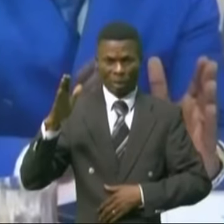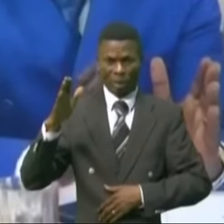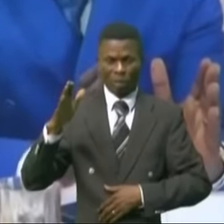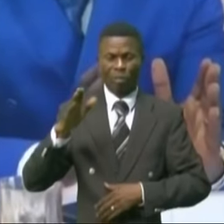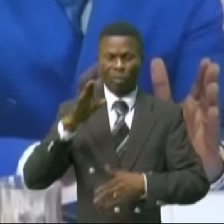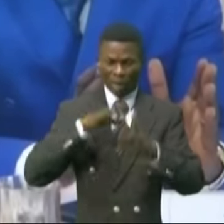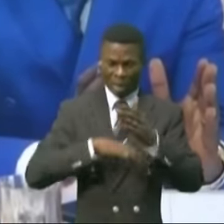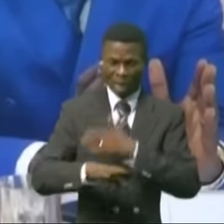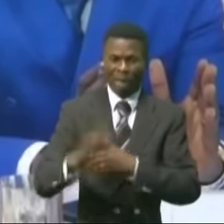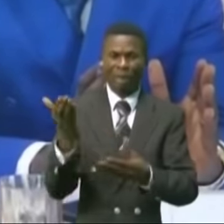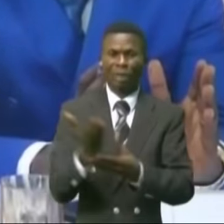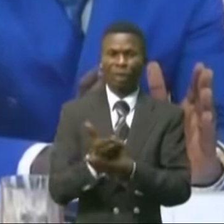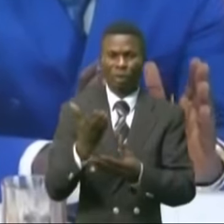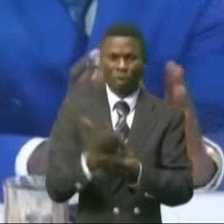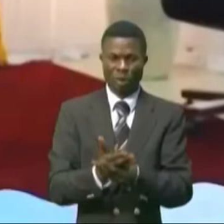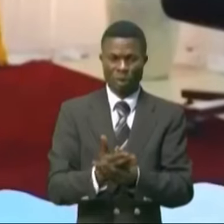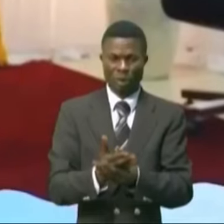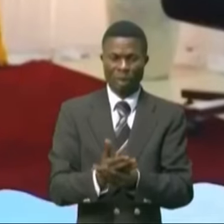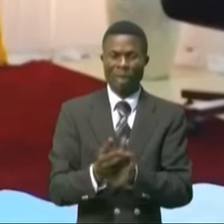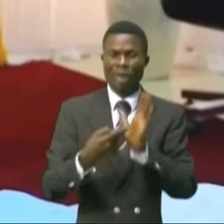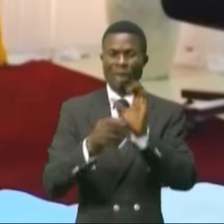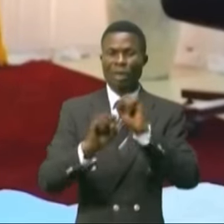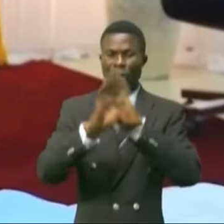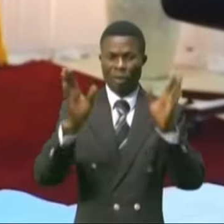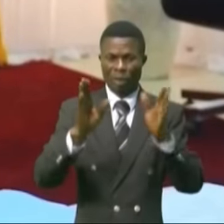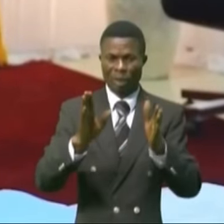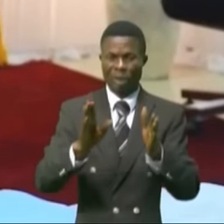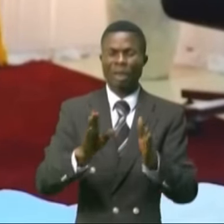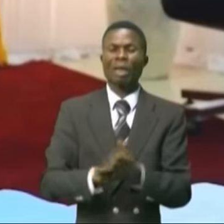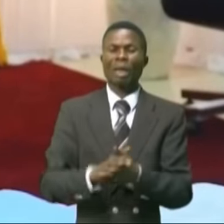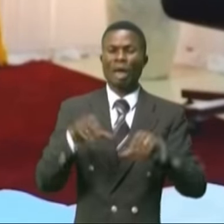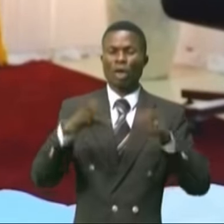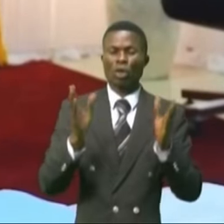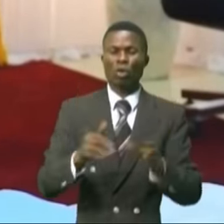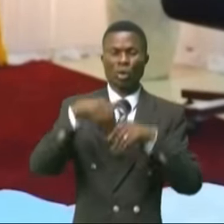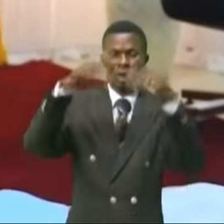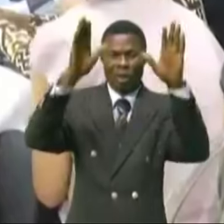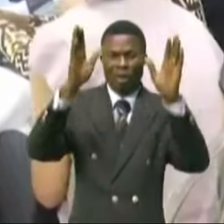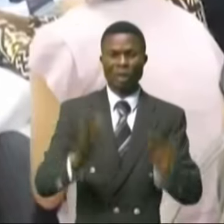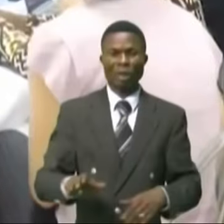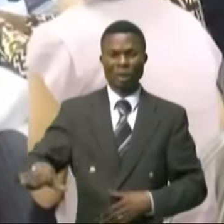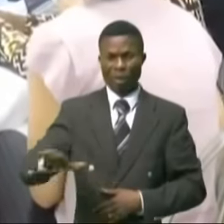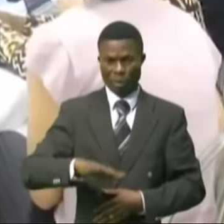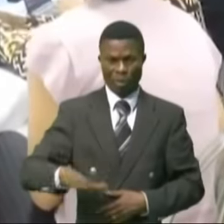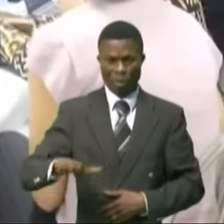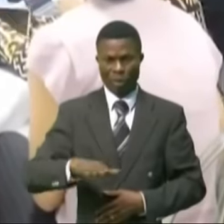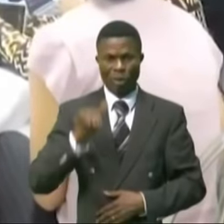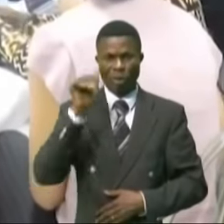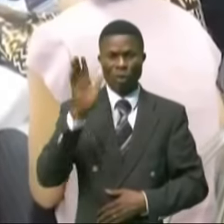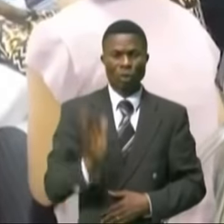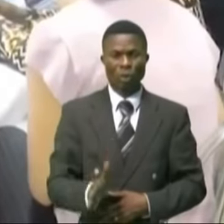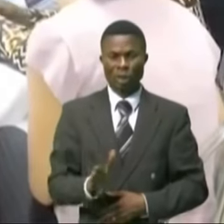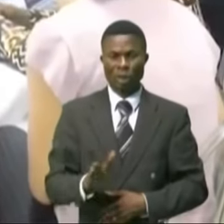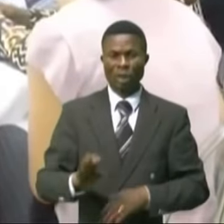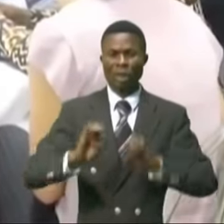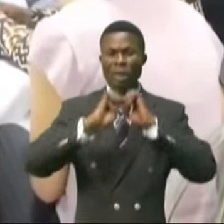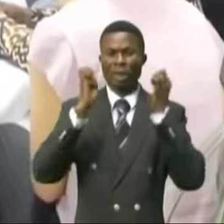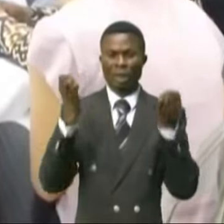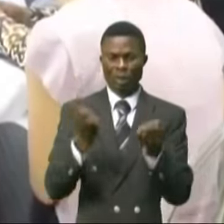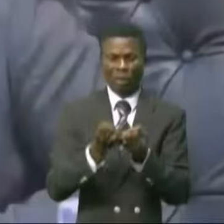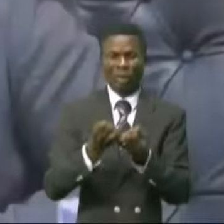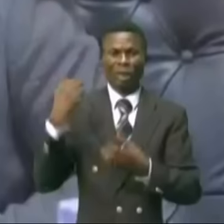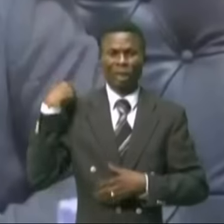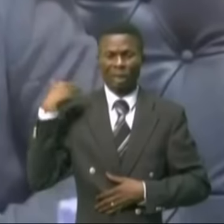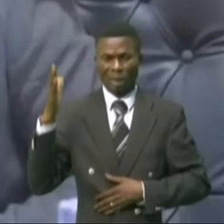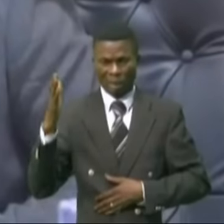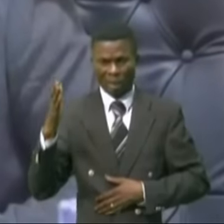souscription des documents de traçabilité du fret congolais à l'extérieur du pays, aux directeurs des entités décentralisées